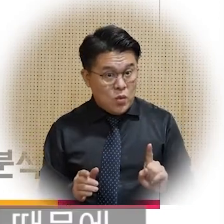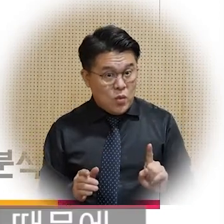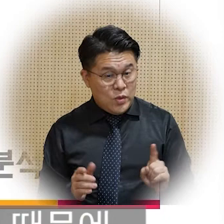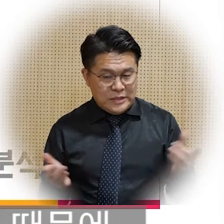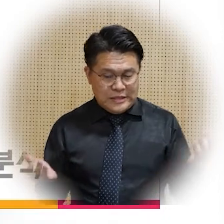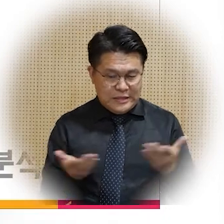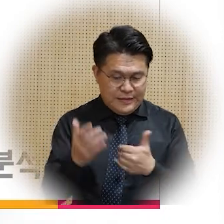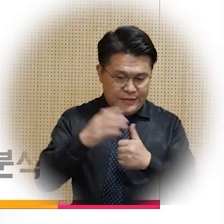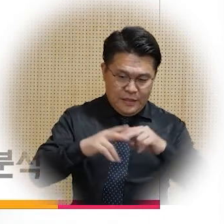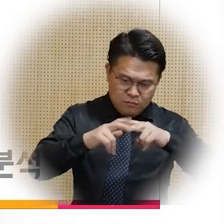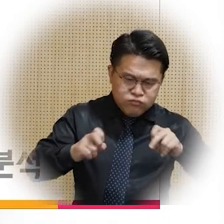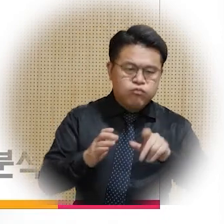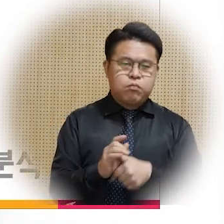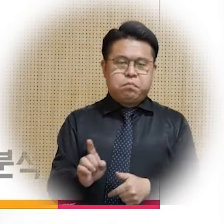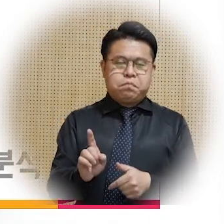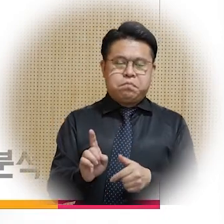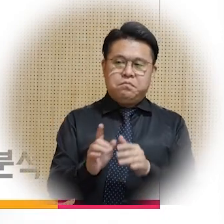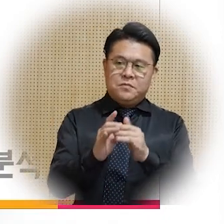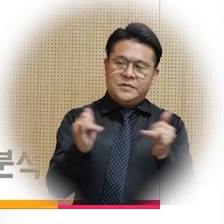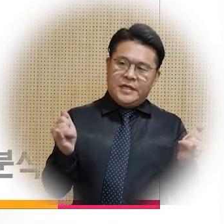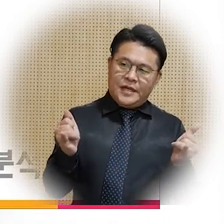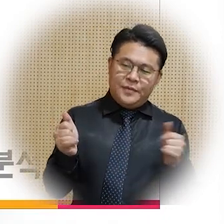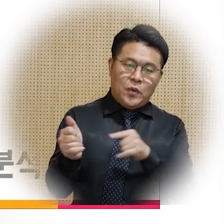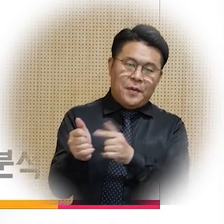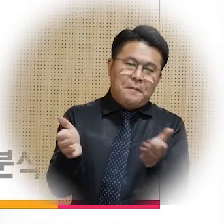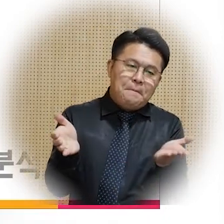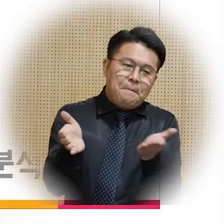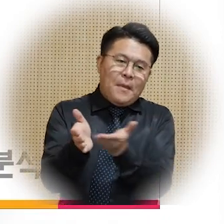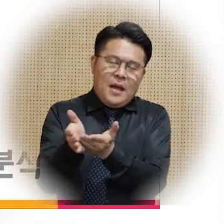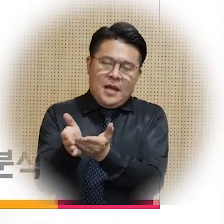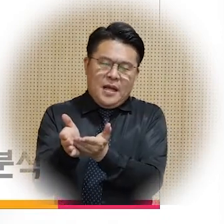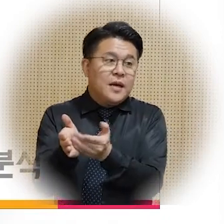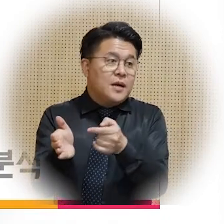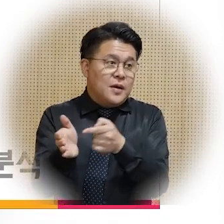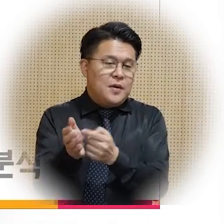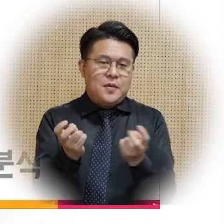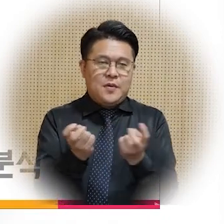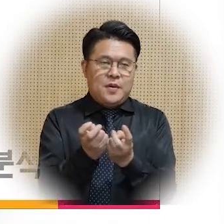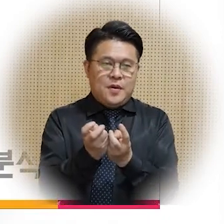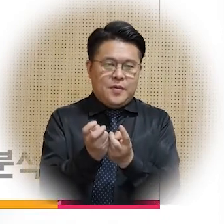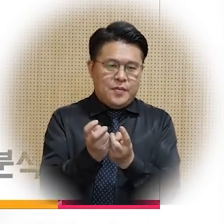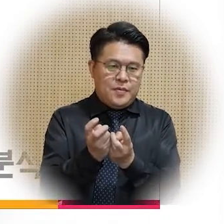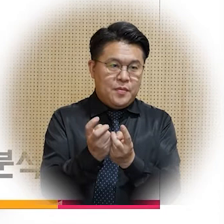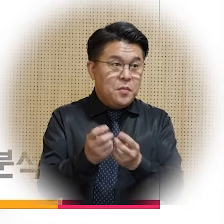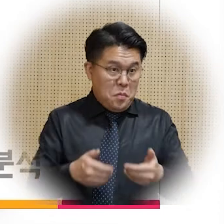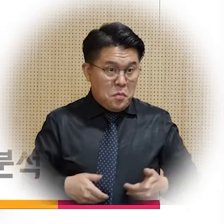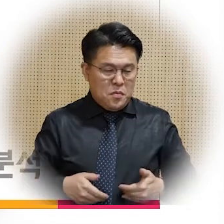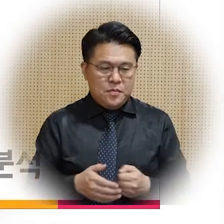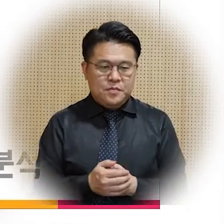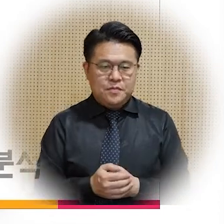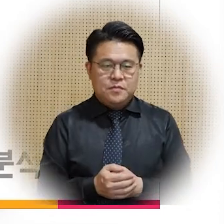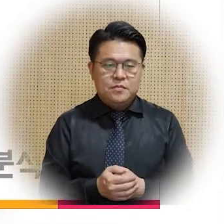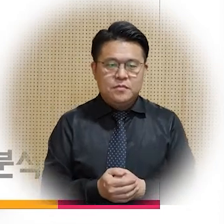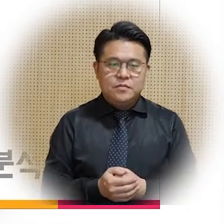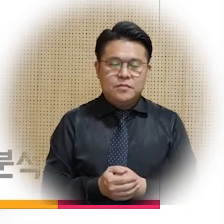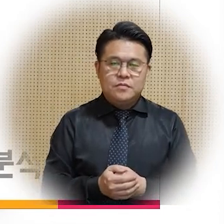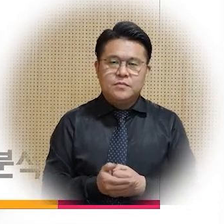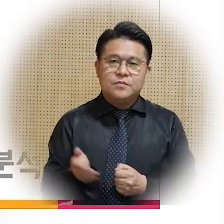다르기 때문에 우리가 직무 분석을 할 때도 그 사람에 맞게끔 그런 차별화 접근이 필요하다는